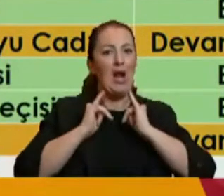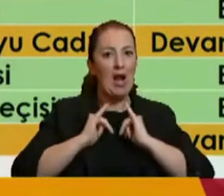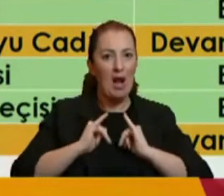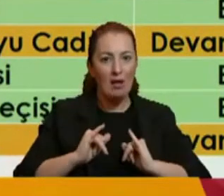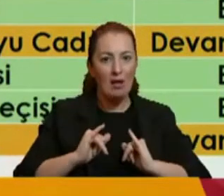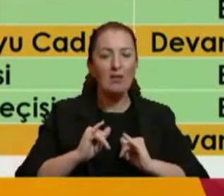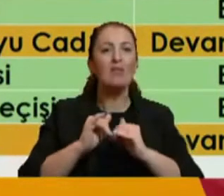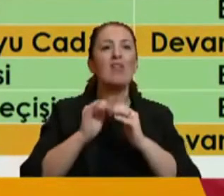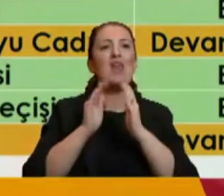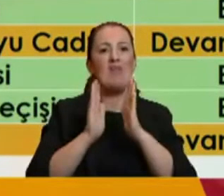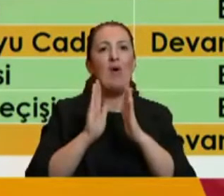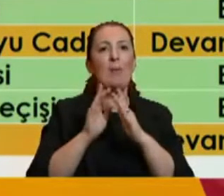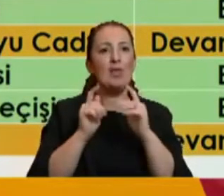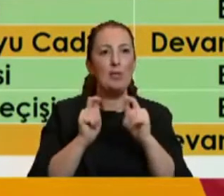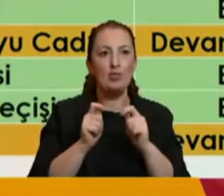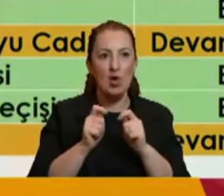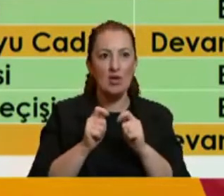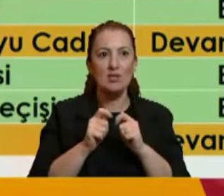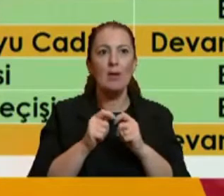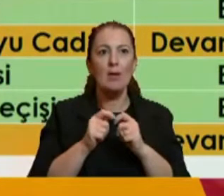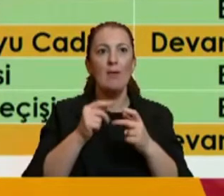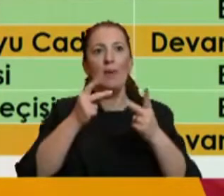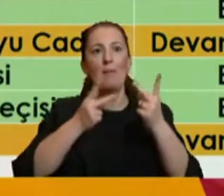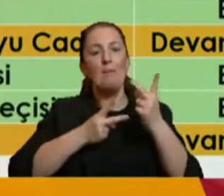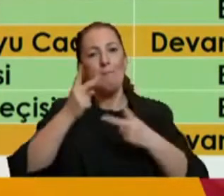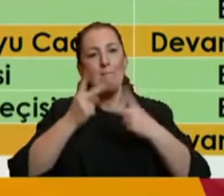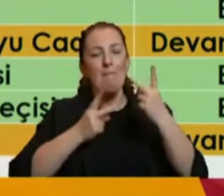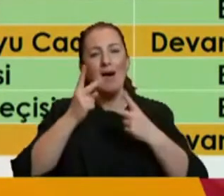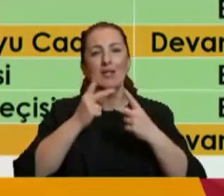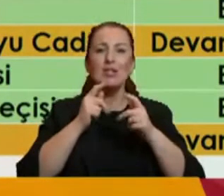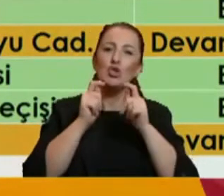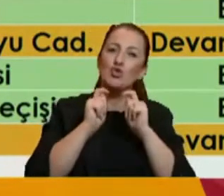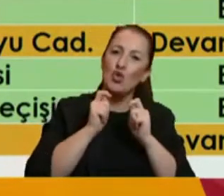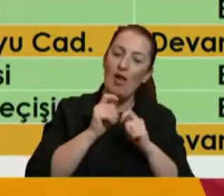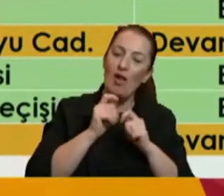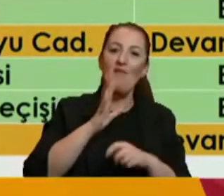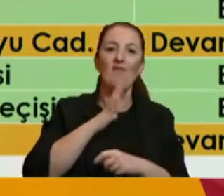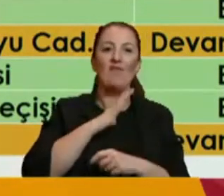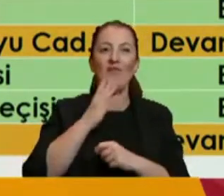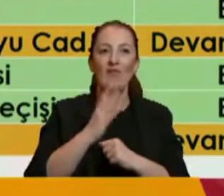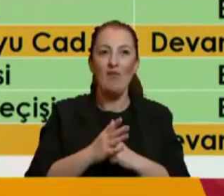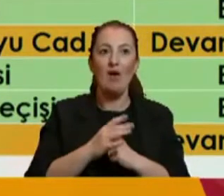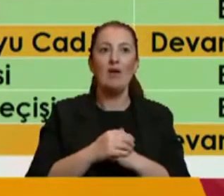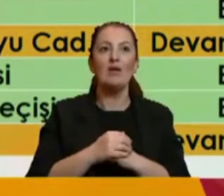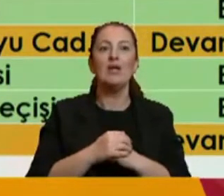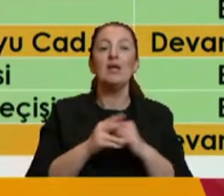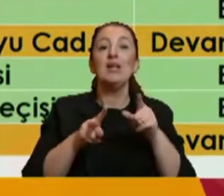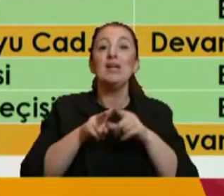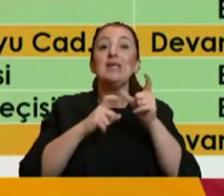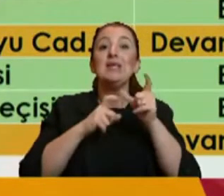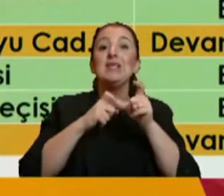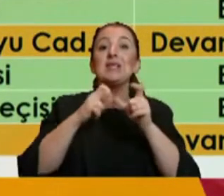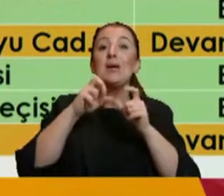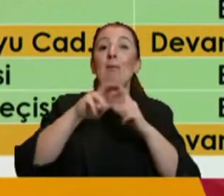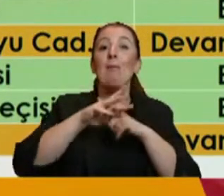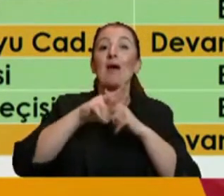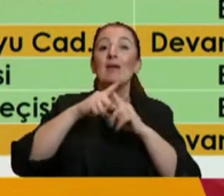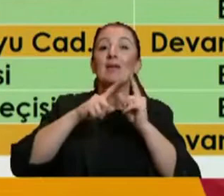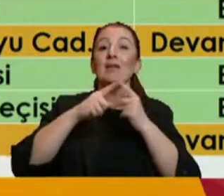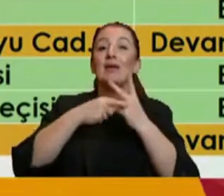devamını yapacağız bunun bazı teknik zorunluluklar zorluklar var bir Nispetiye caddesinde